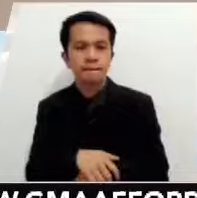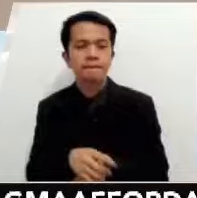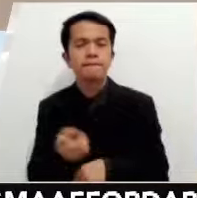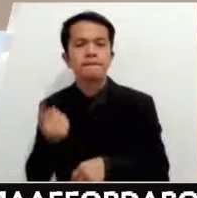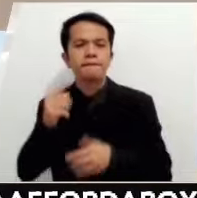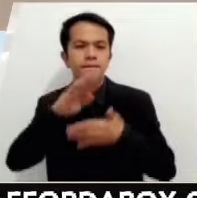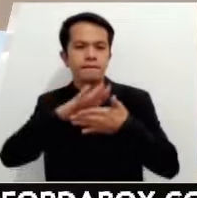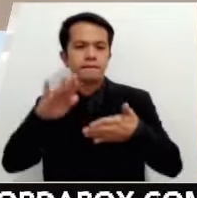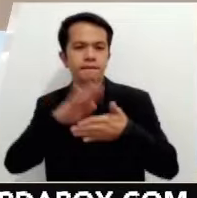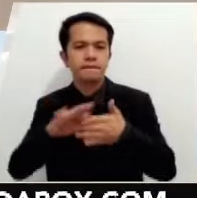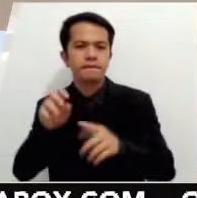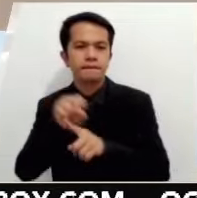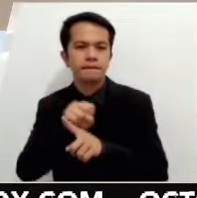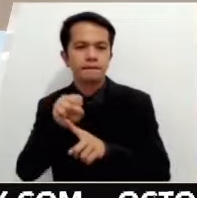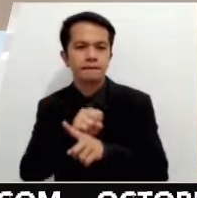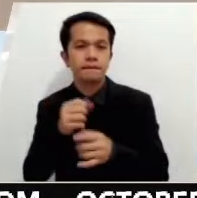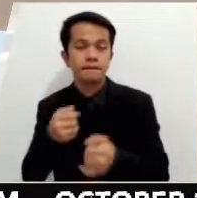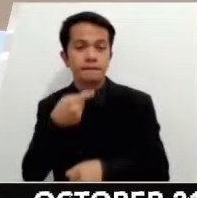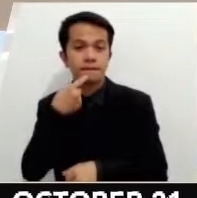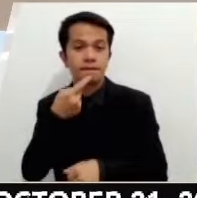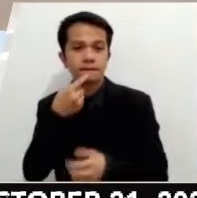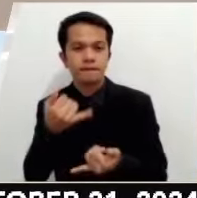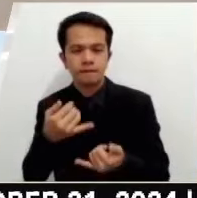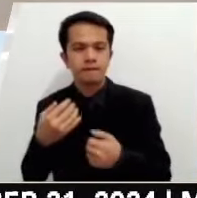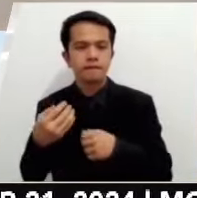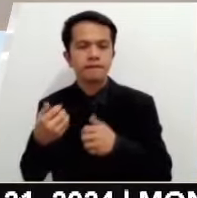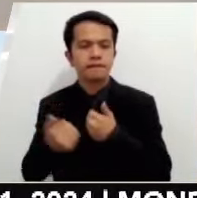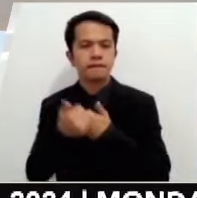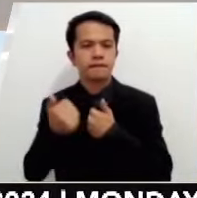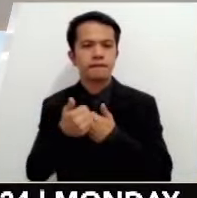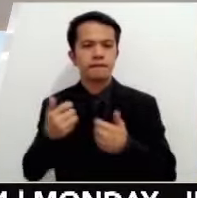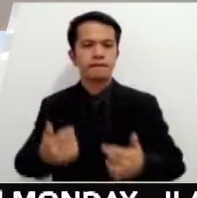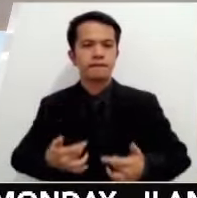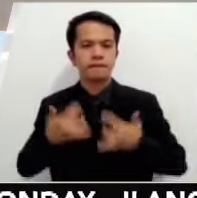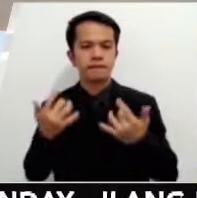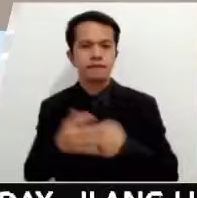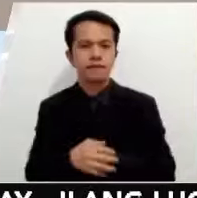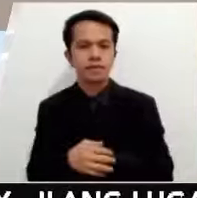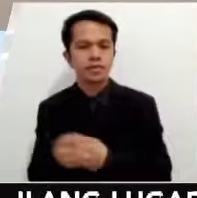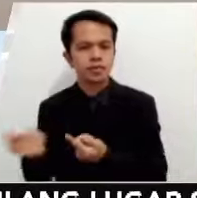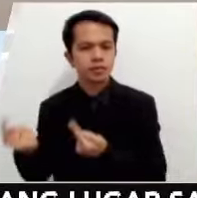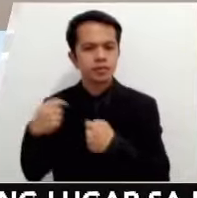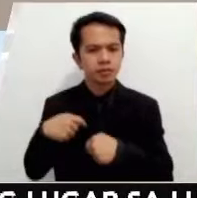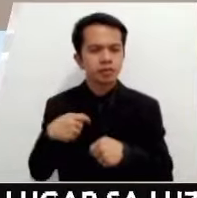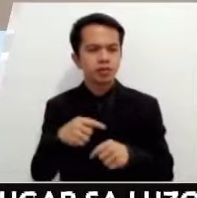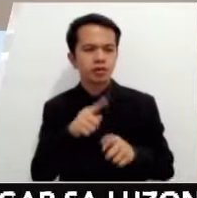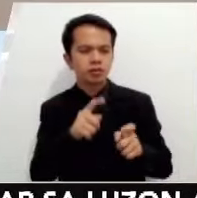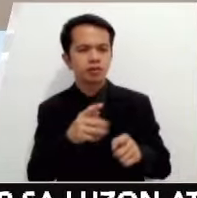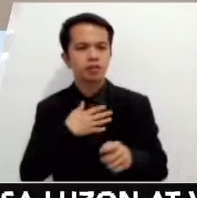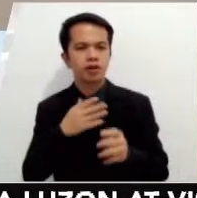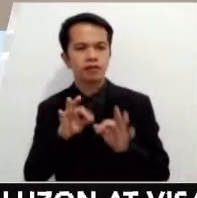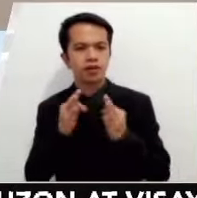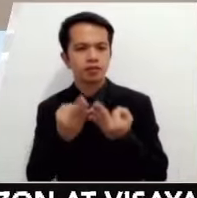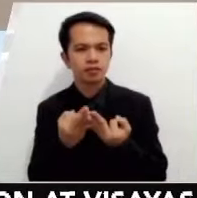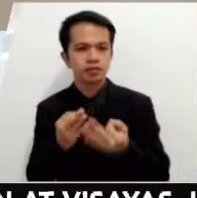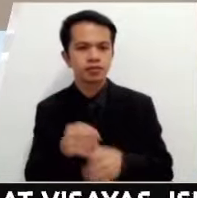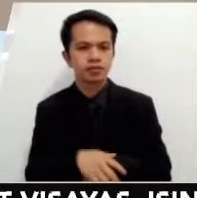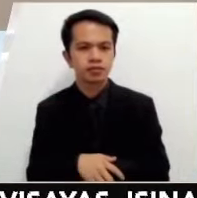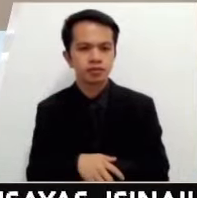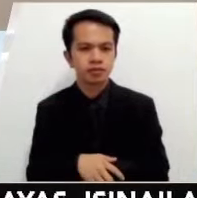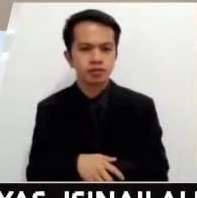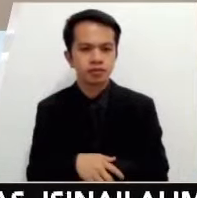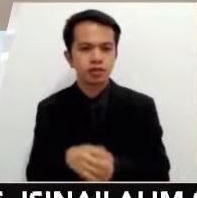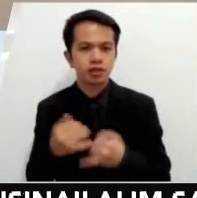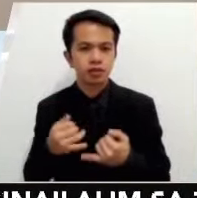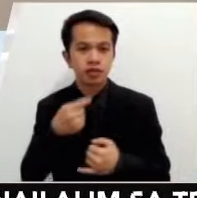Setyembre, nabanggit niya na may banta sa kanyang buhay. People coming here to tell my family that there's people that